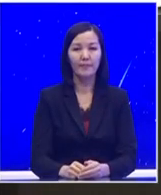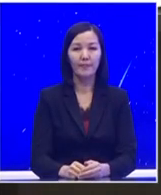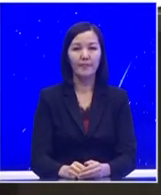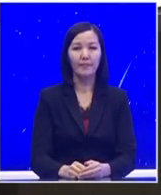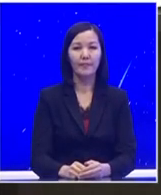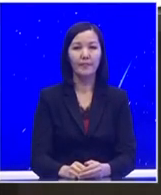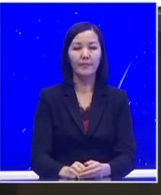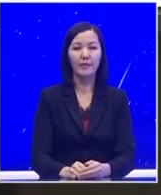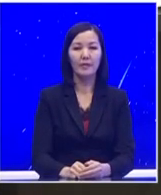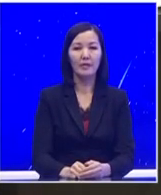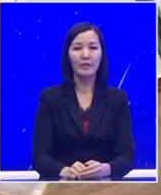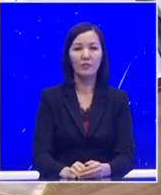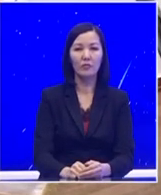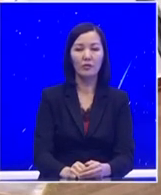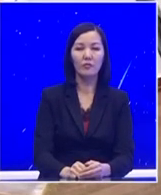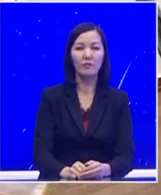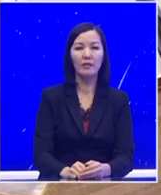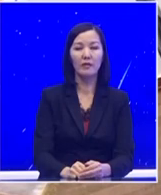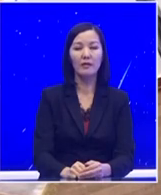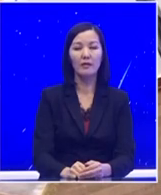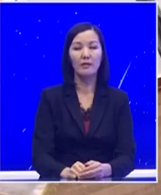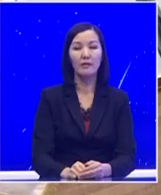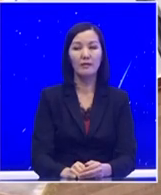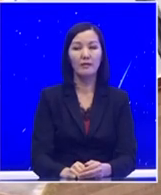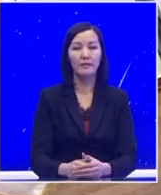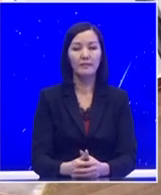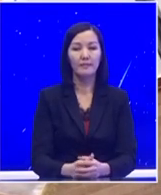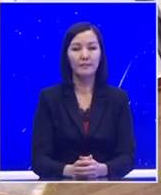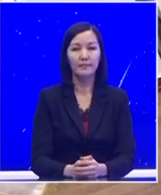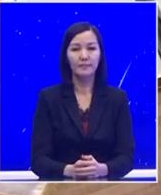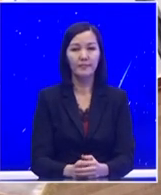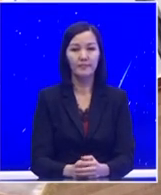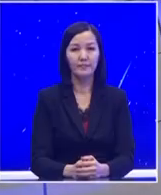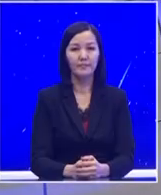Мейрханова, Евгения Присяжная, Мади Байбусынов, телеканал ЖТСУ из города Текели.